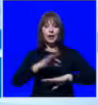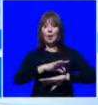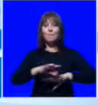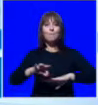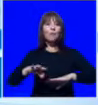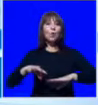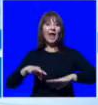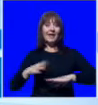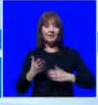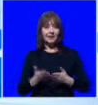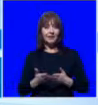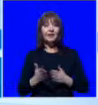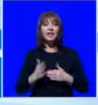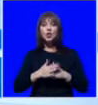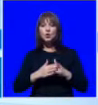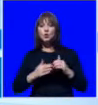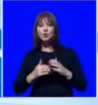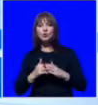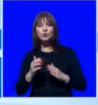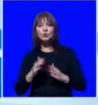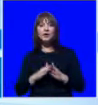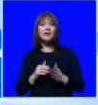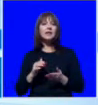и структурирани